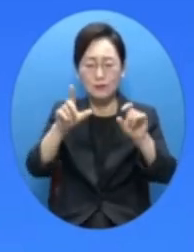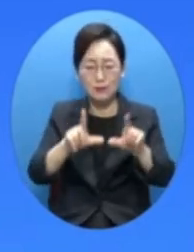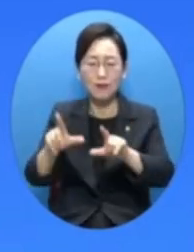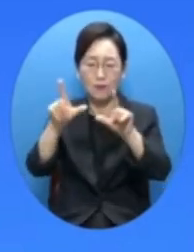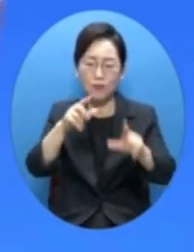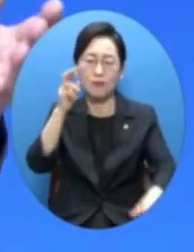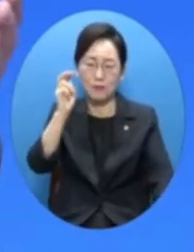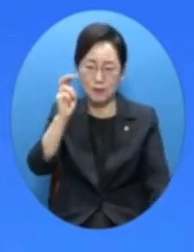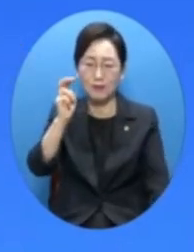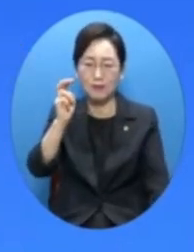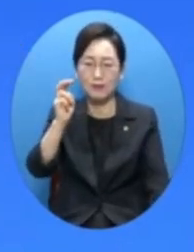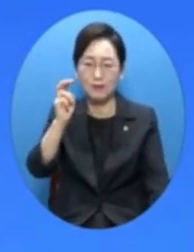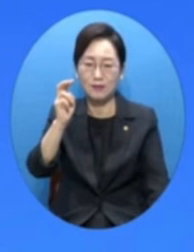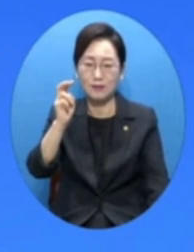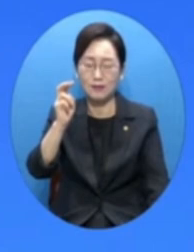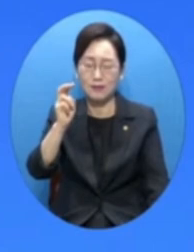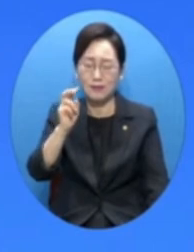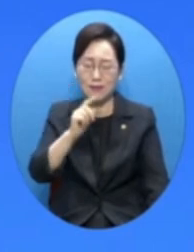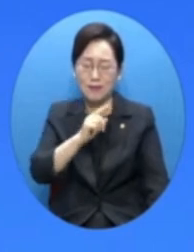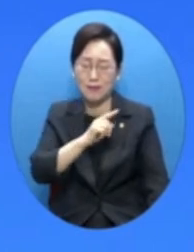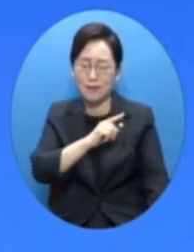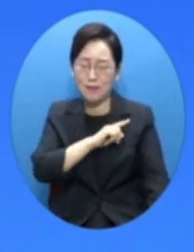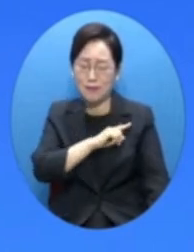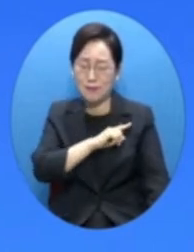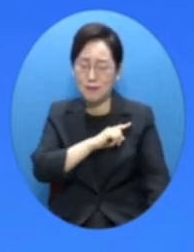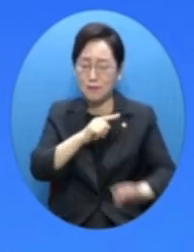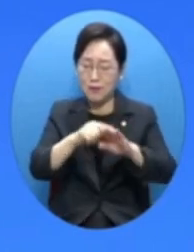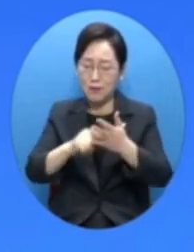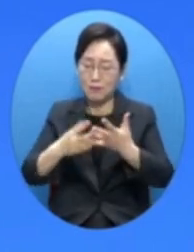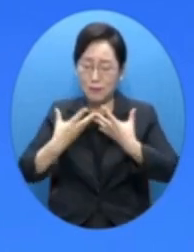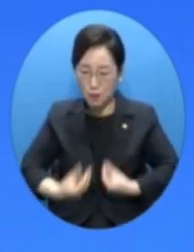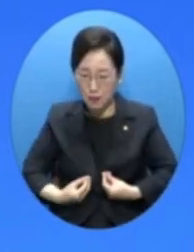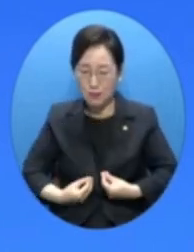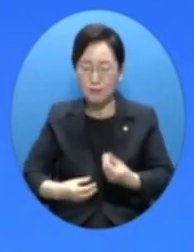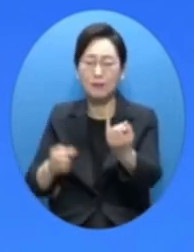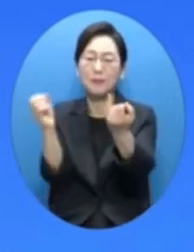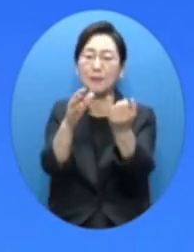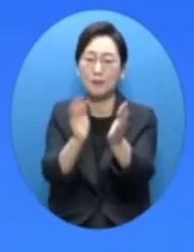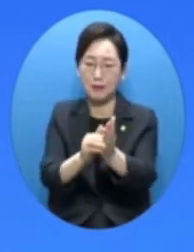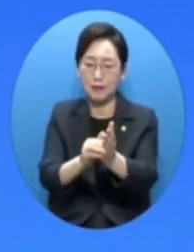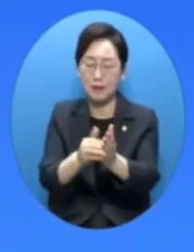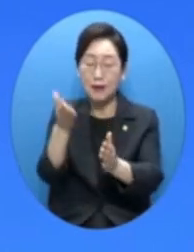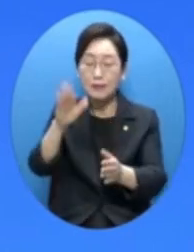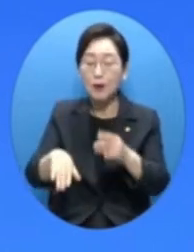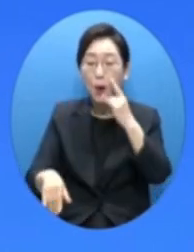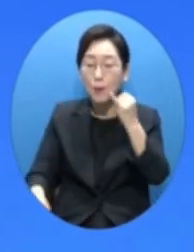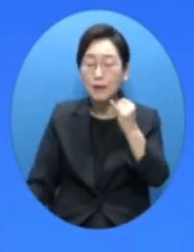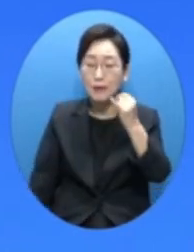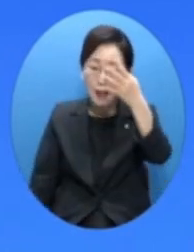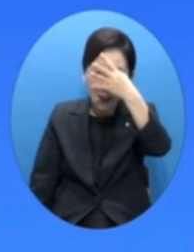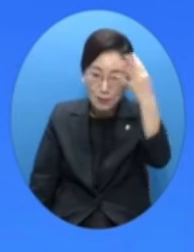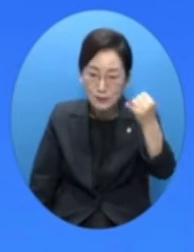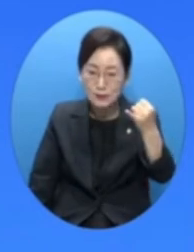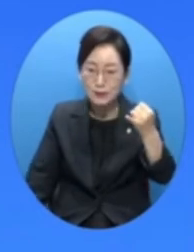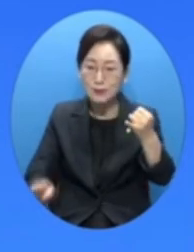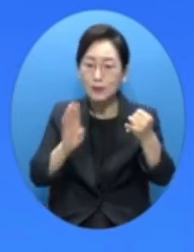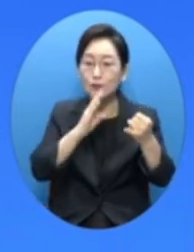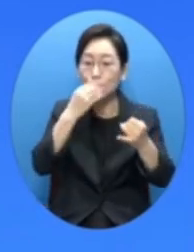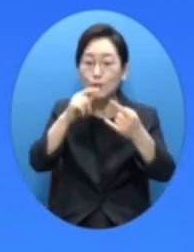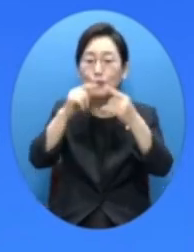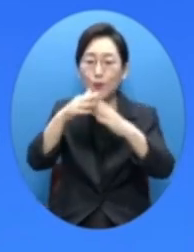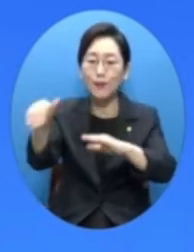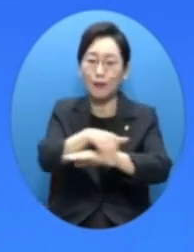것입니다. 이렇게 가장 절망적인 얘기를 했습니다. 그런데 그 어머니 할머니가 순보면